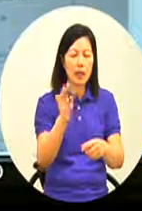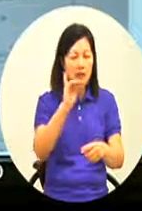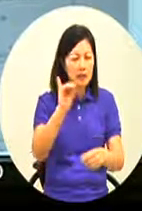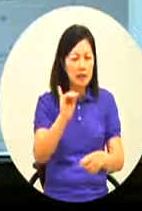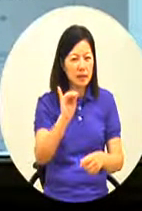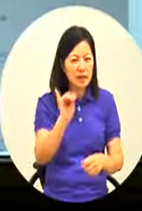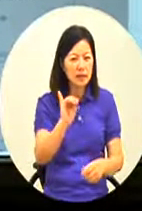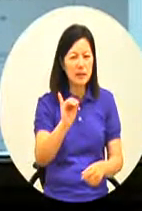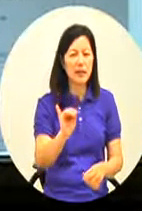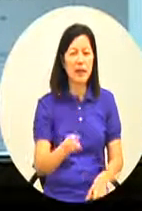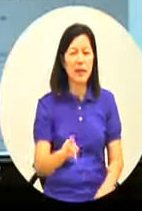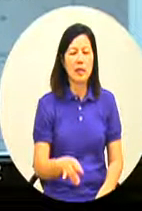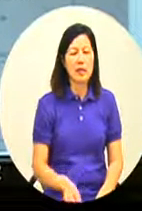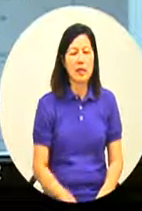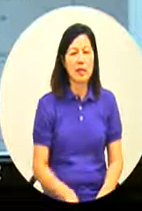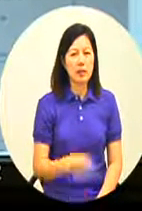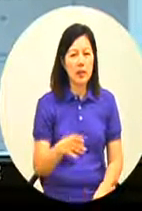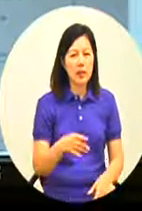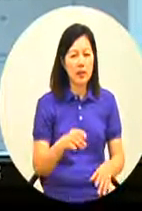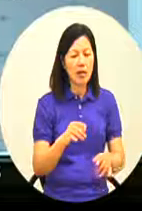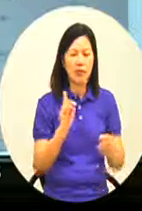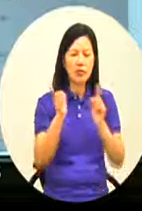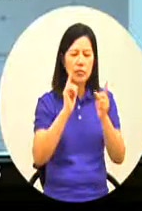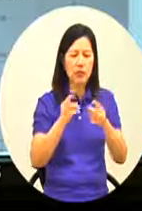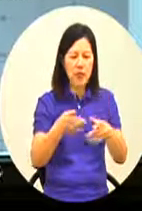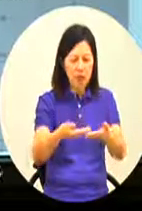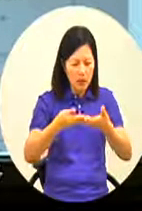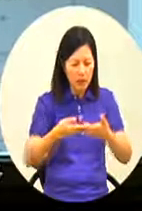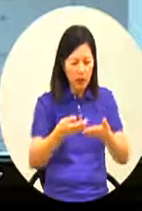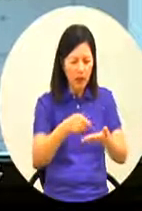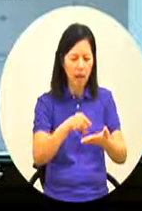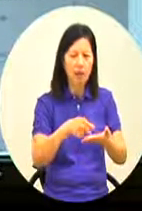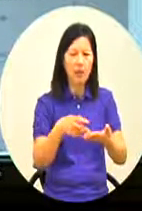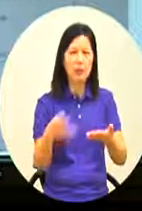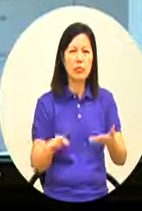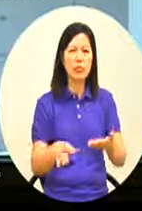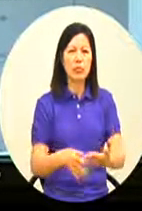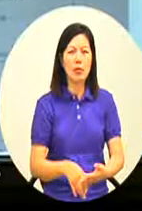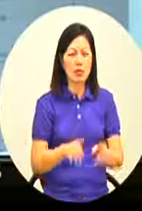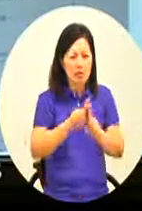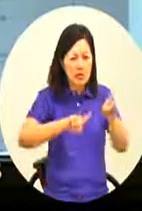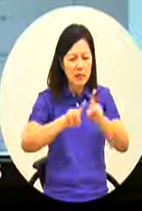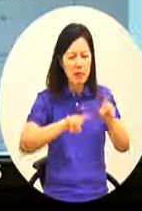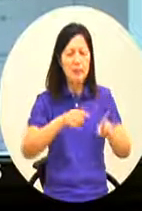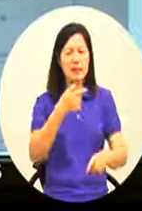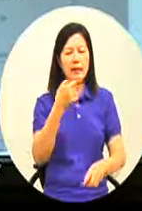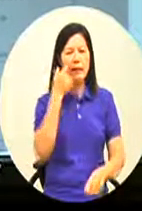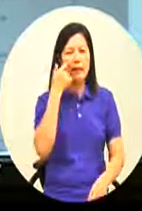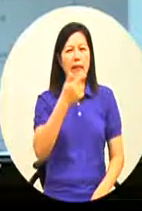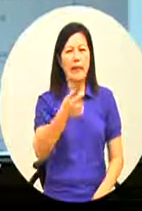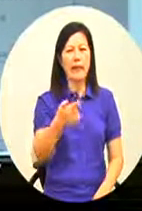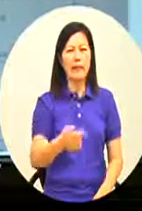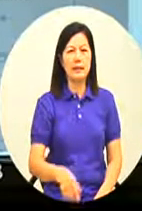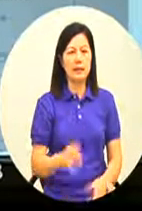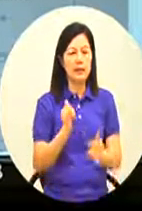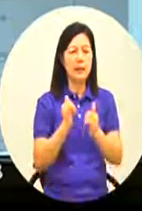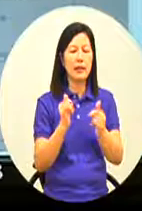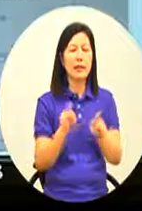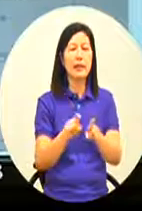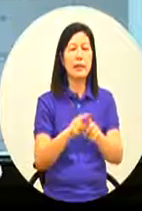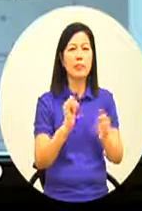大，但是随便拿一张都很多啊。我们怎样是安娜哈，这个落差真的很大。那其实他也是一般的老百姓而